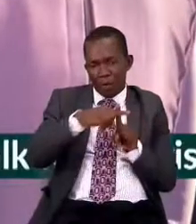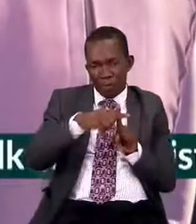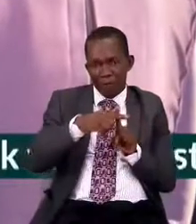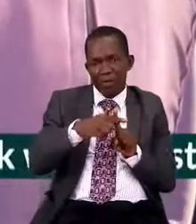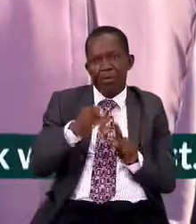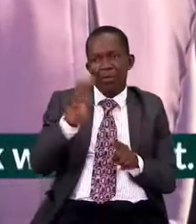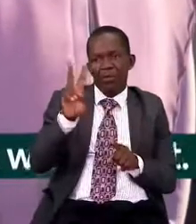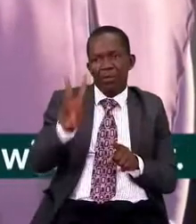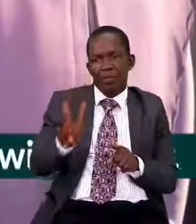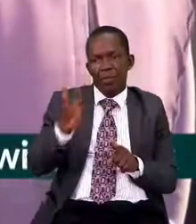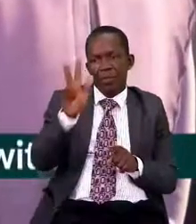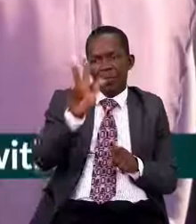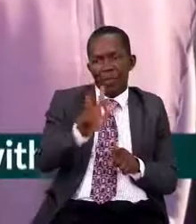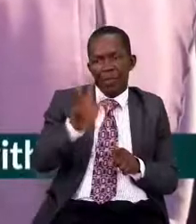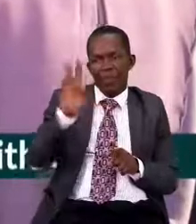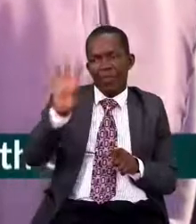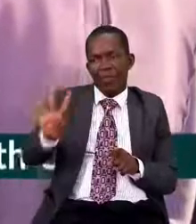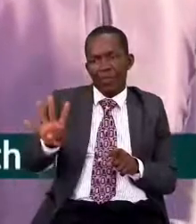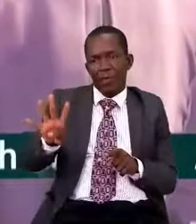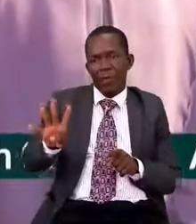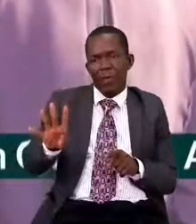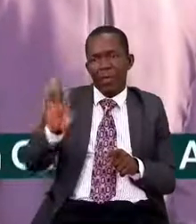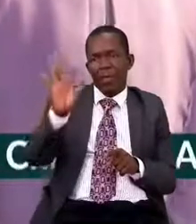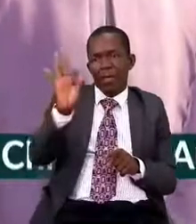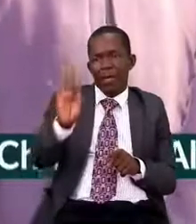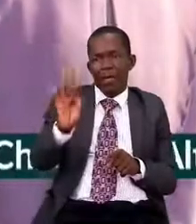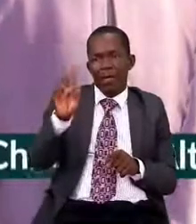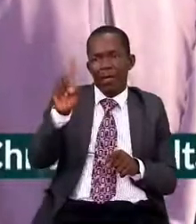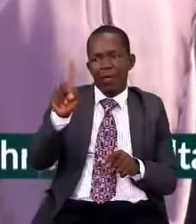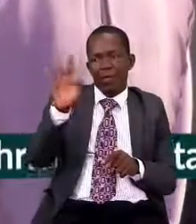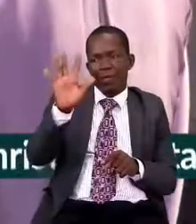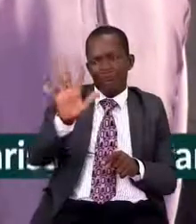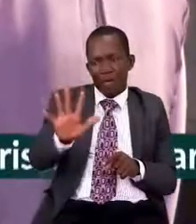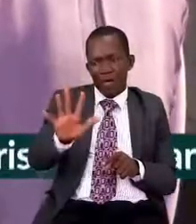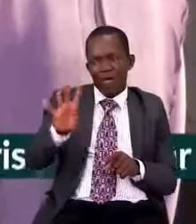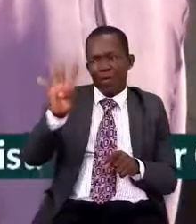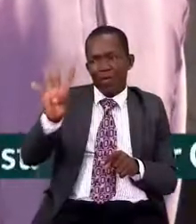le formulaire et puis faire tout possible pour le soumettre.